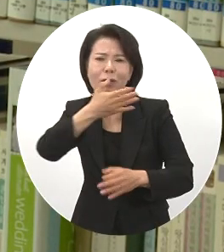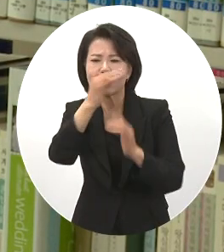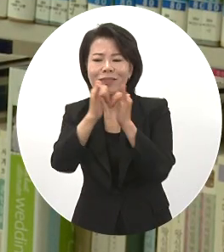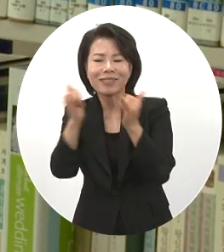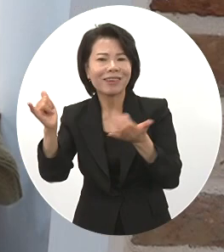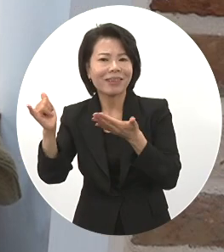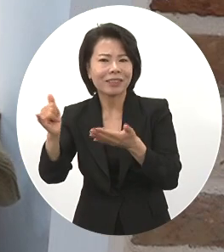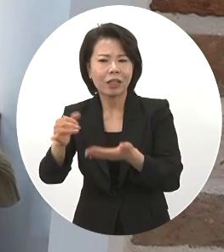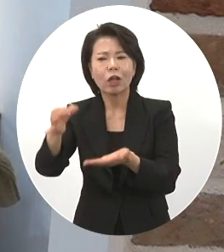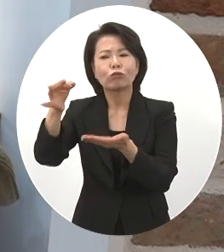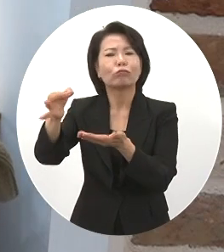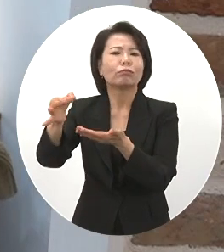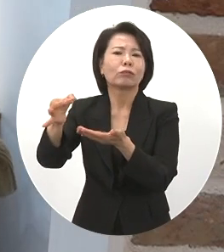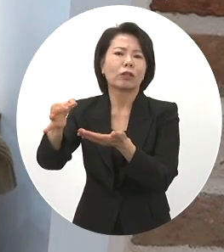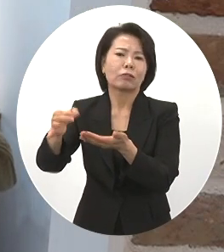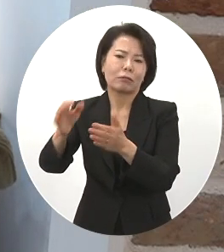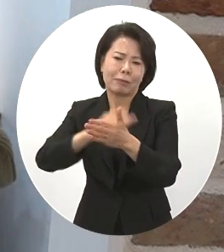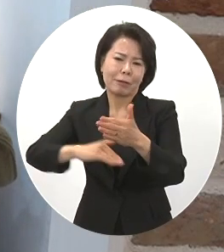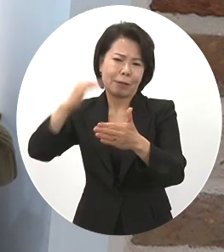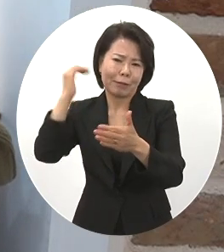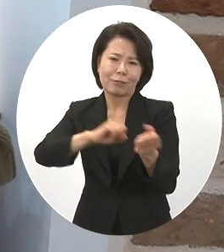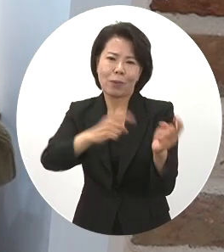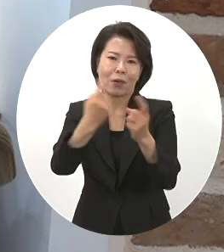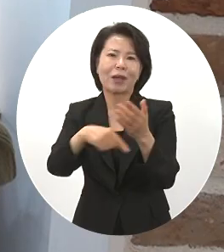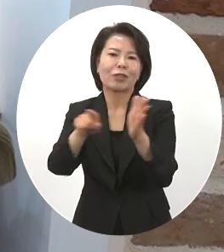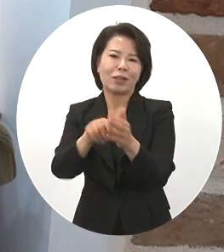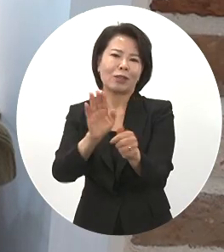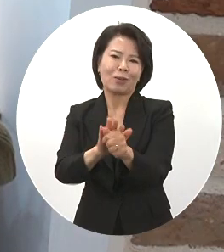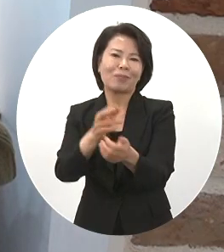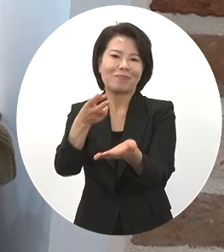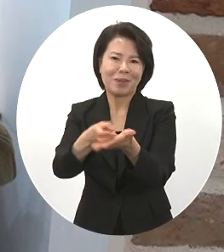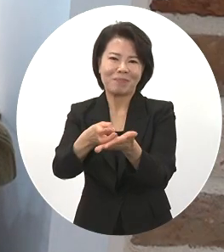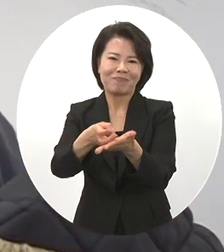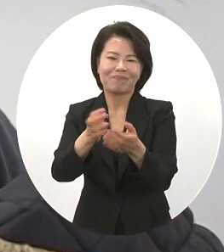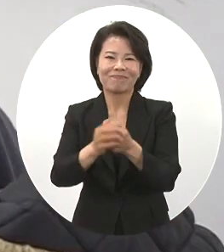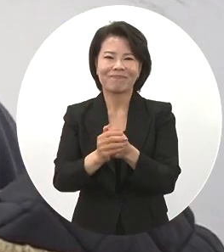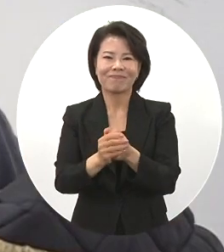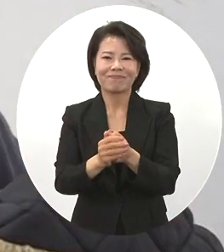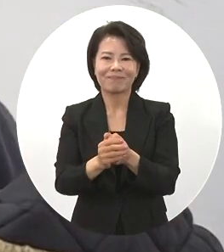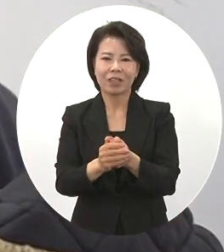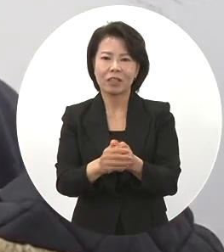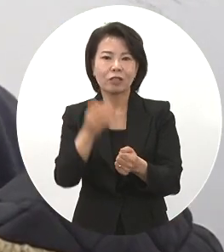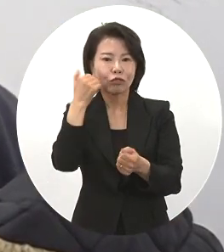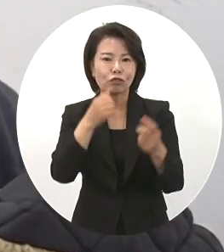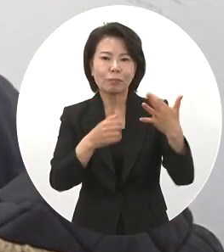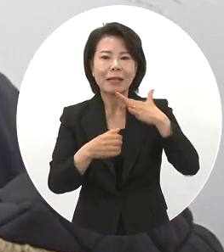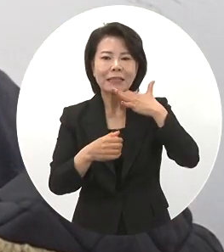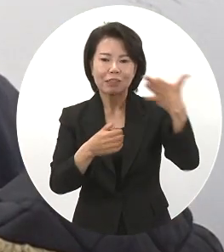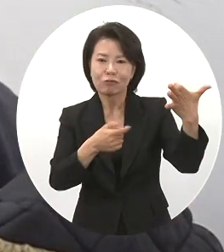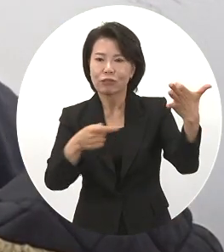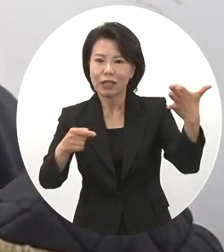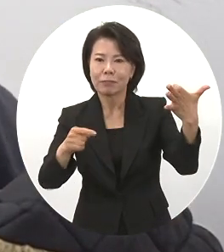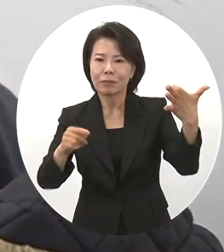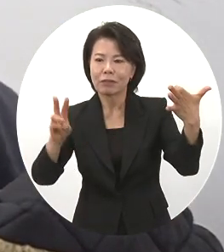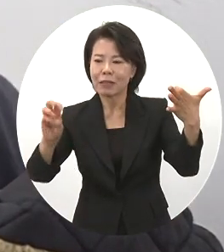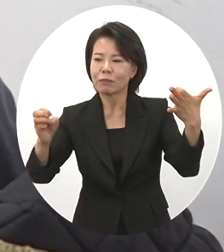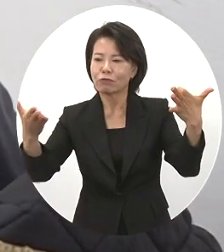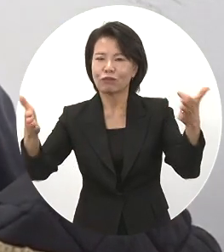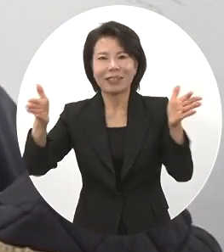겪는 청년들의 금융생활 정상화를 돕기 위한 제도입니다. 대상은 만